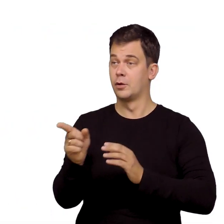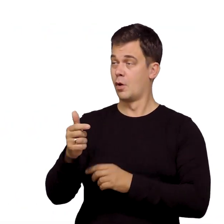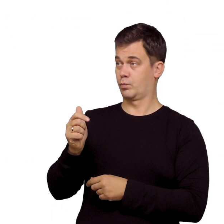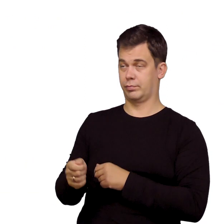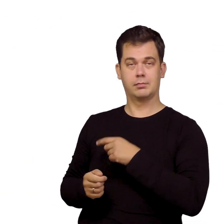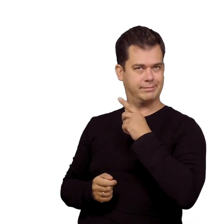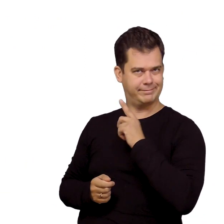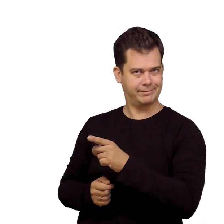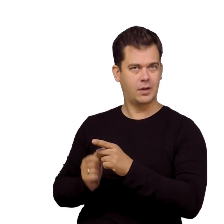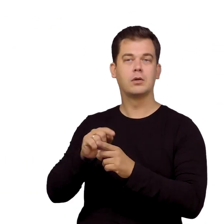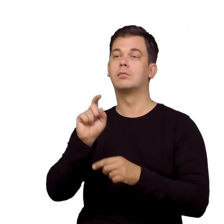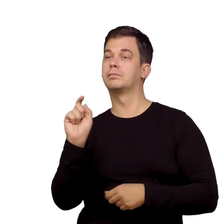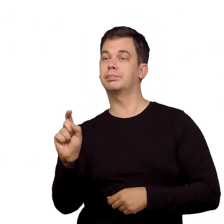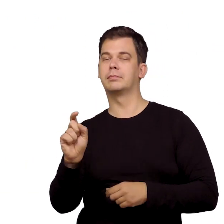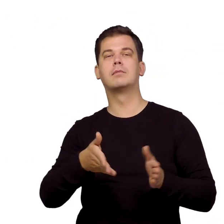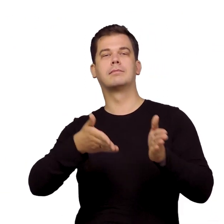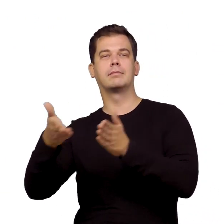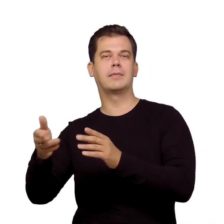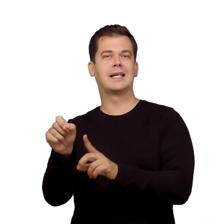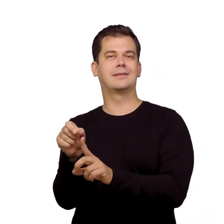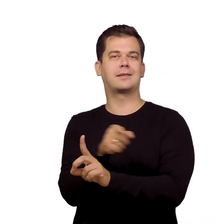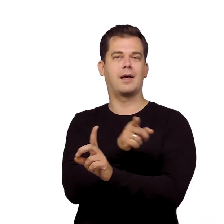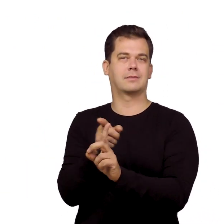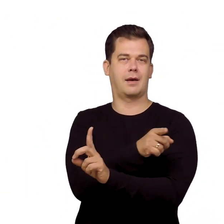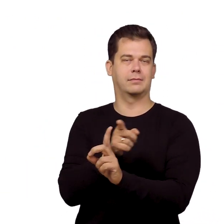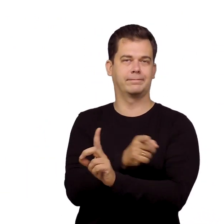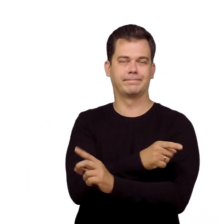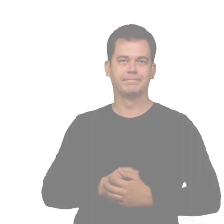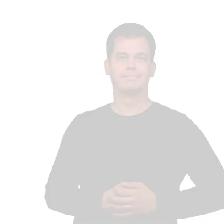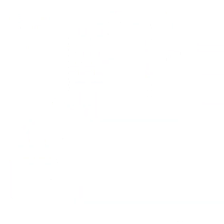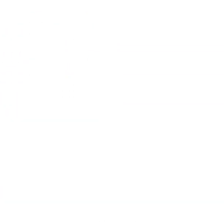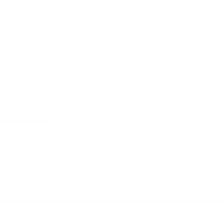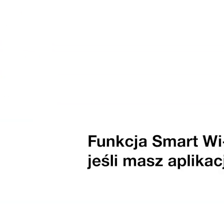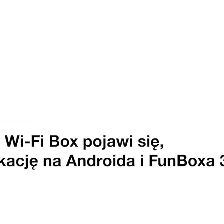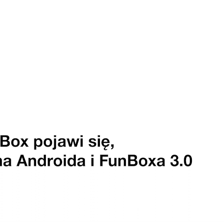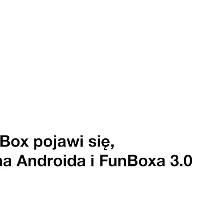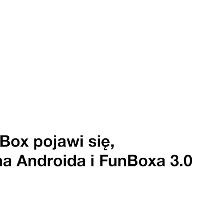filmem. Uruchamiam aplikację Mój Fanbox i wybieram Przejdź do instalacji.